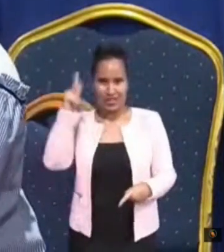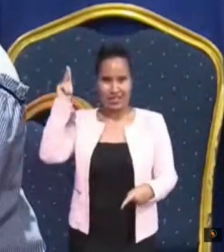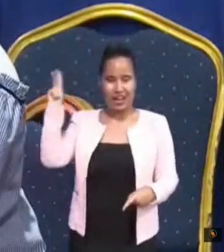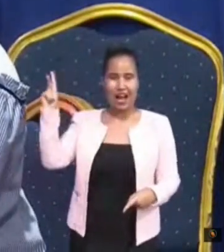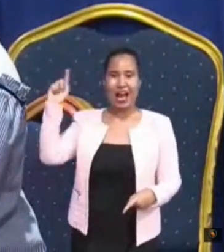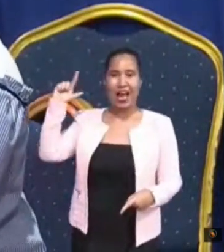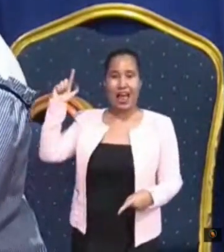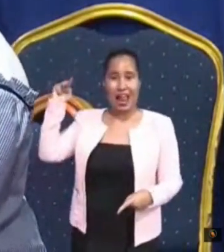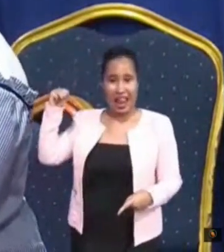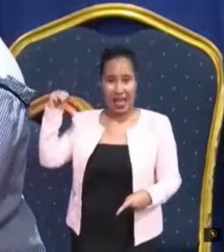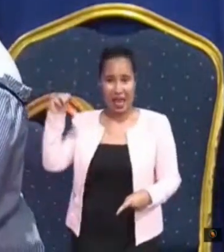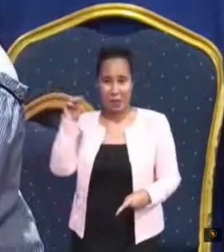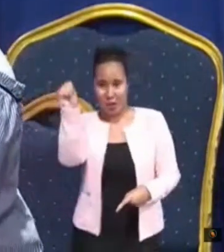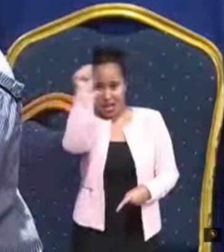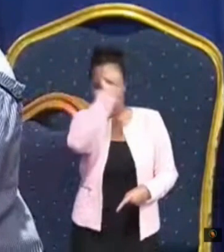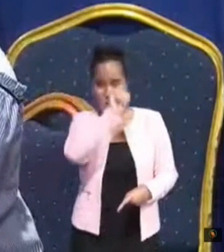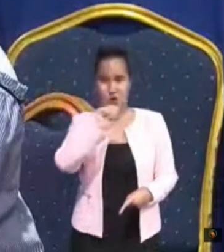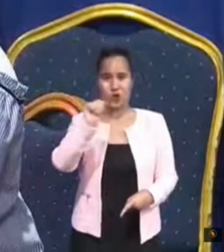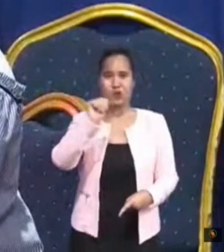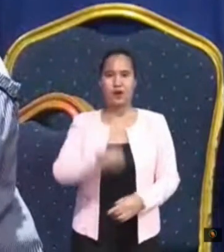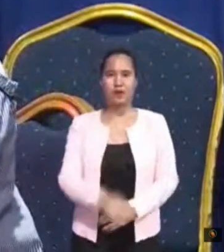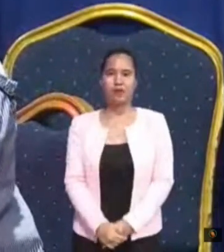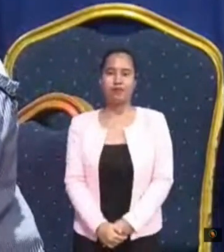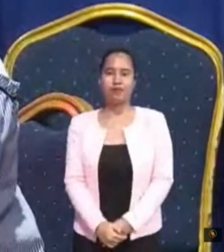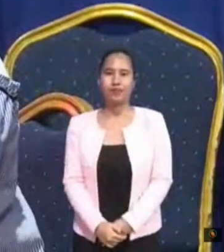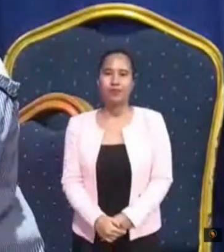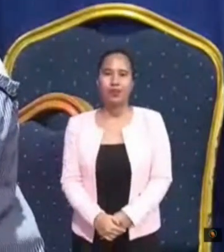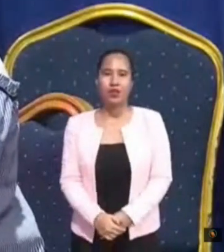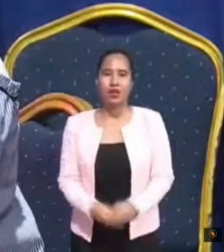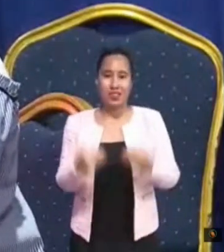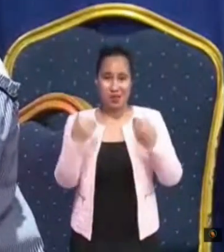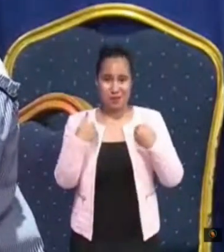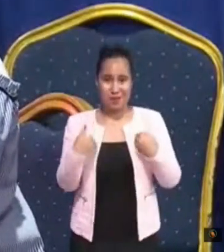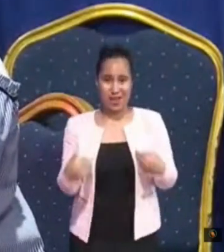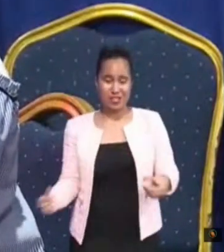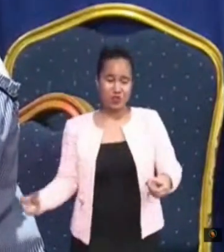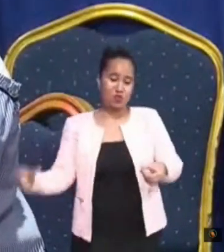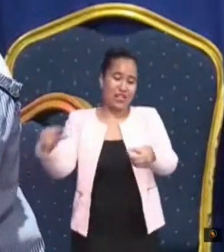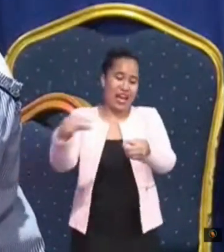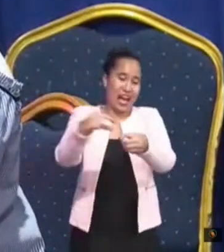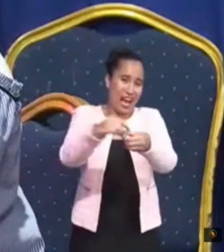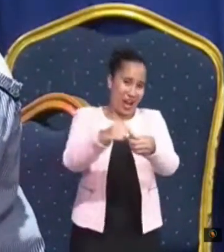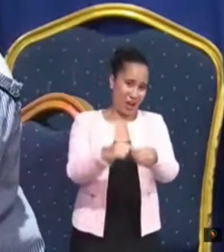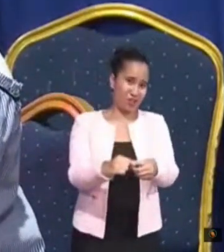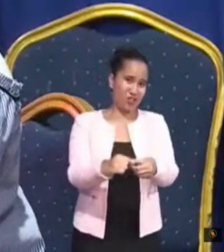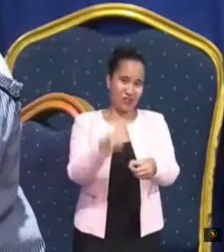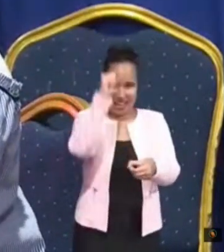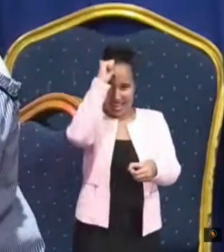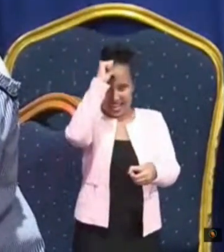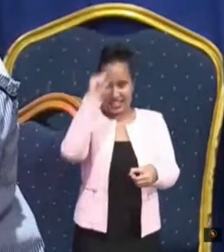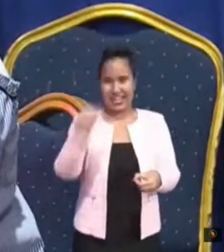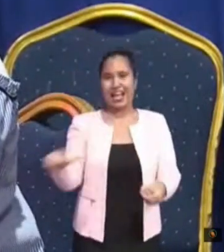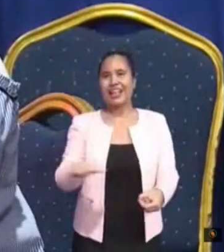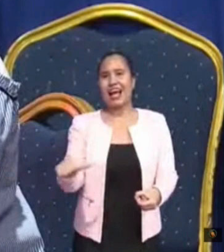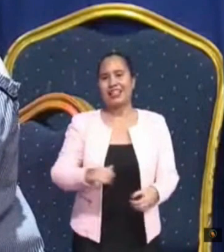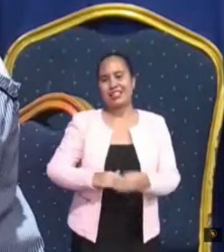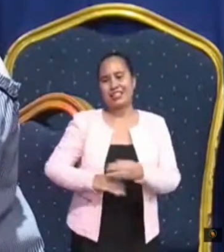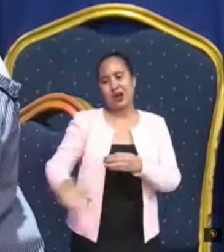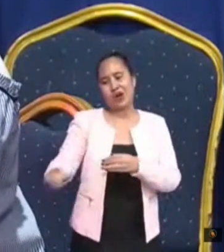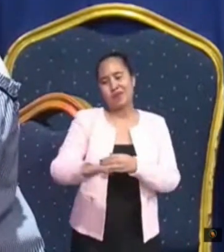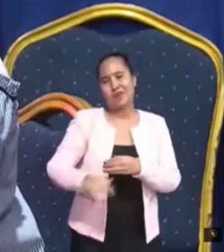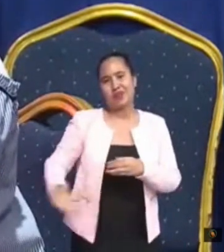Europa. Voor wat betreft de mensen die moeten aansluiten vanuit India en andere gebieden, wees u